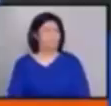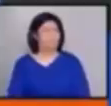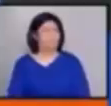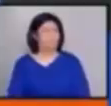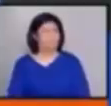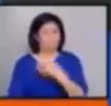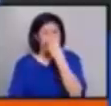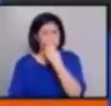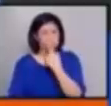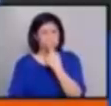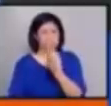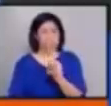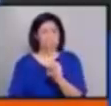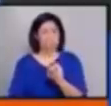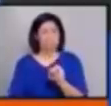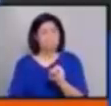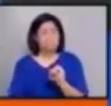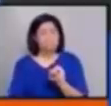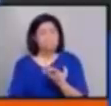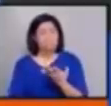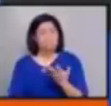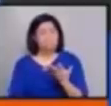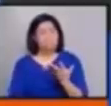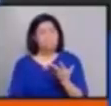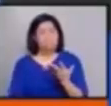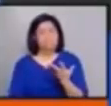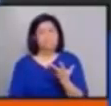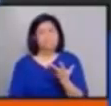Galit pa, sabi ko sa kanila,